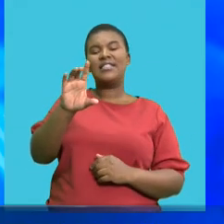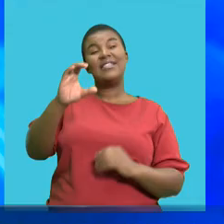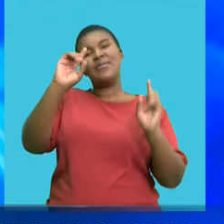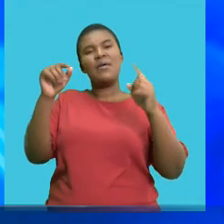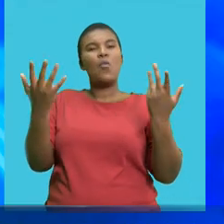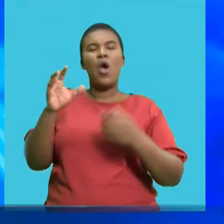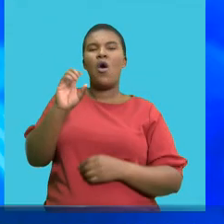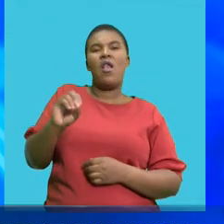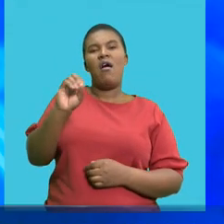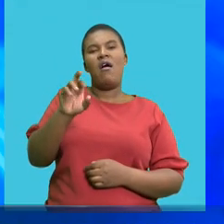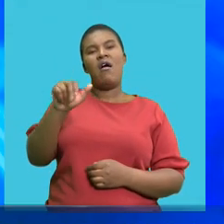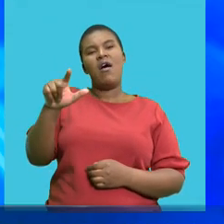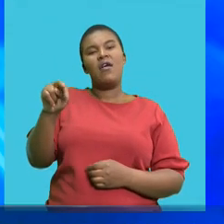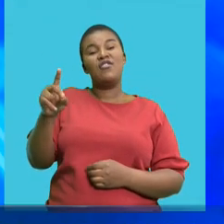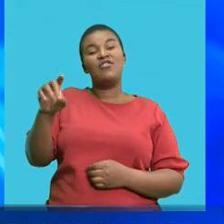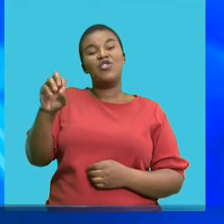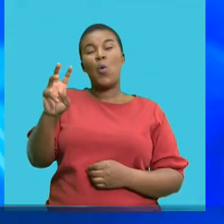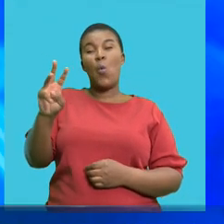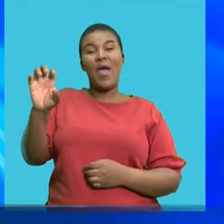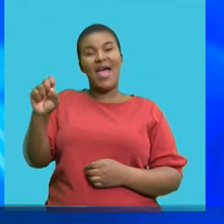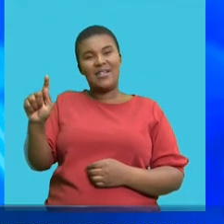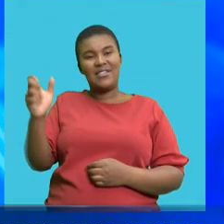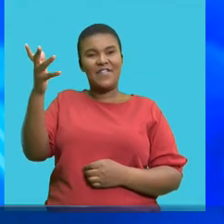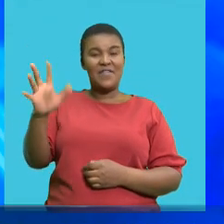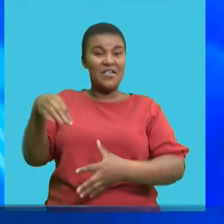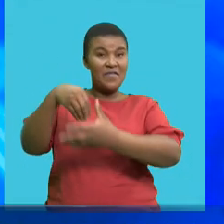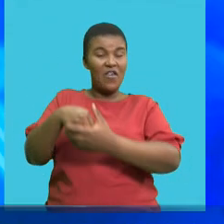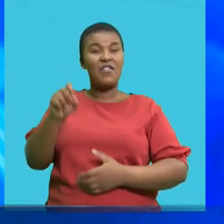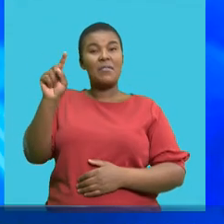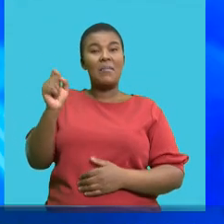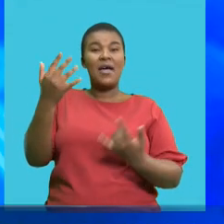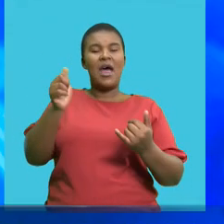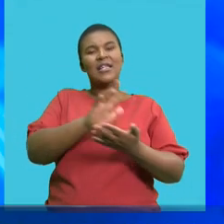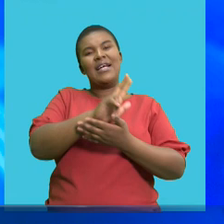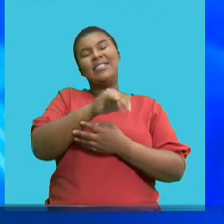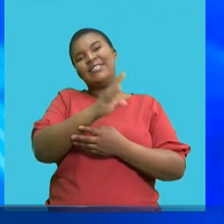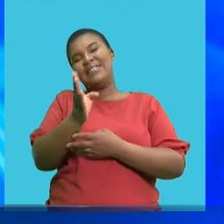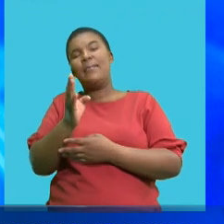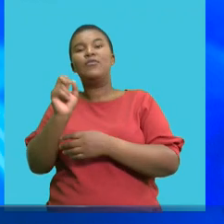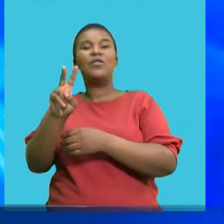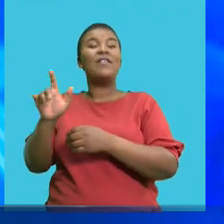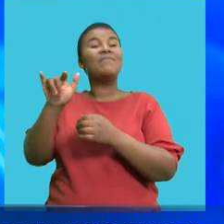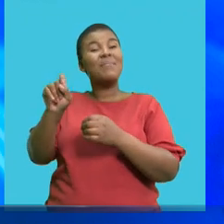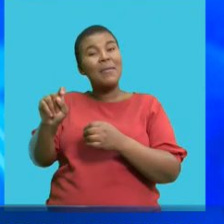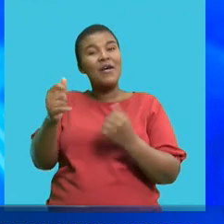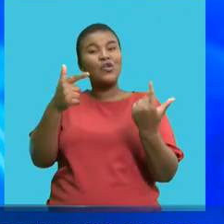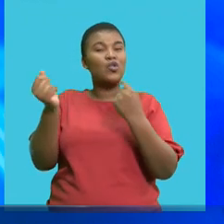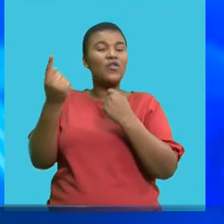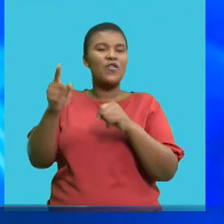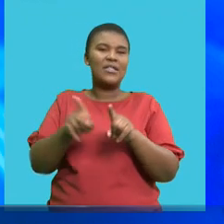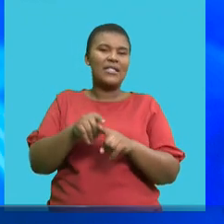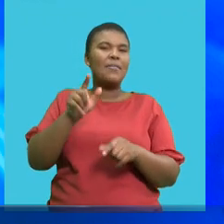West, eSoweto, ubeka phambili ulutsha olungaphakathi kweminyaka eli-18 nengama-28 ubudala kunye